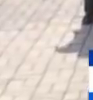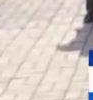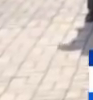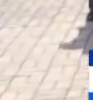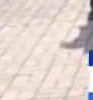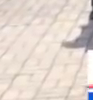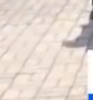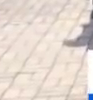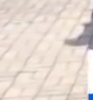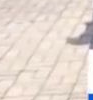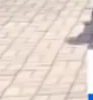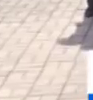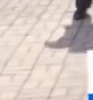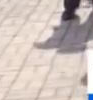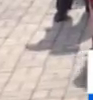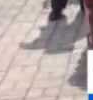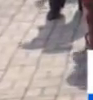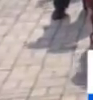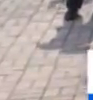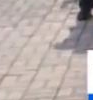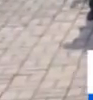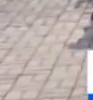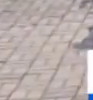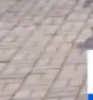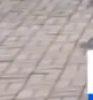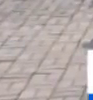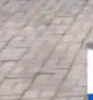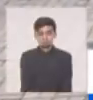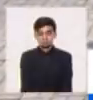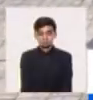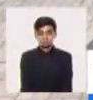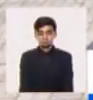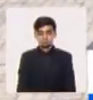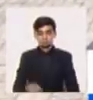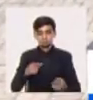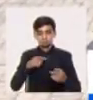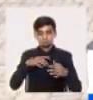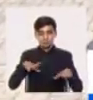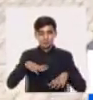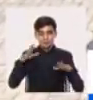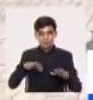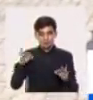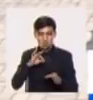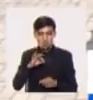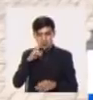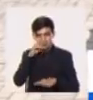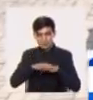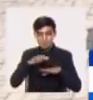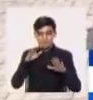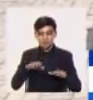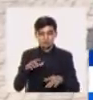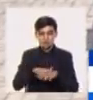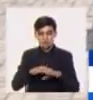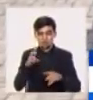Сауда орындары өртеніп кәсіптерімізден айырылдық деген бірнеше базардағы саудагерлер қазір әкімдіктің алдына таң атқаннан жиналды.